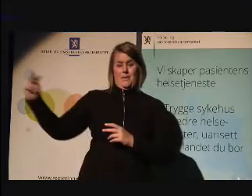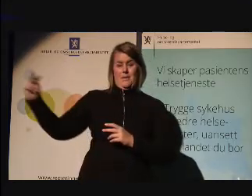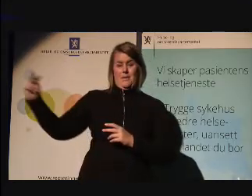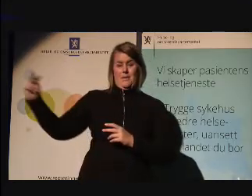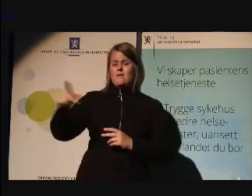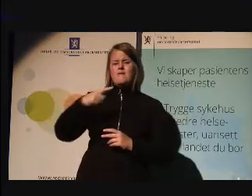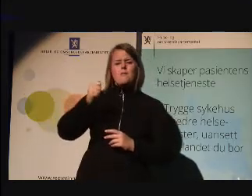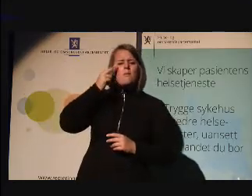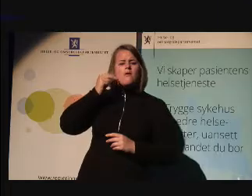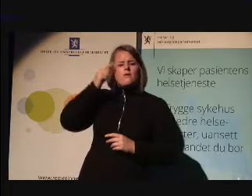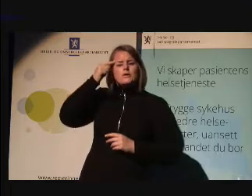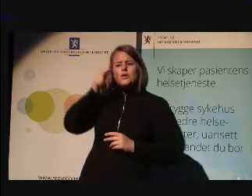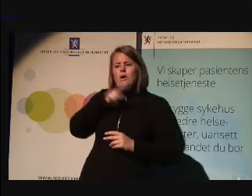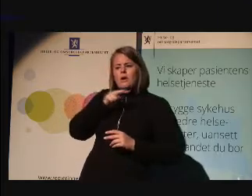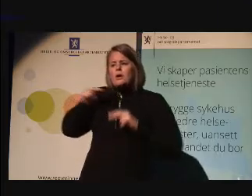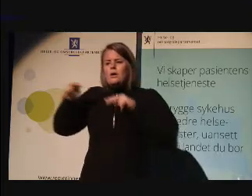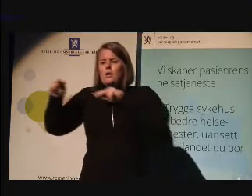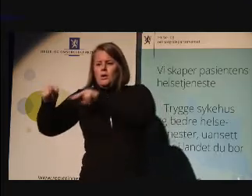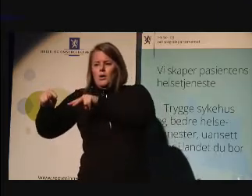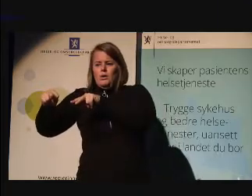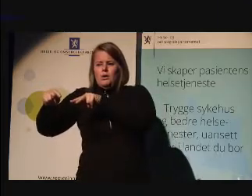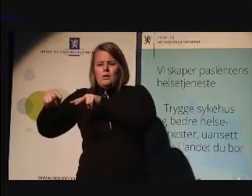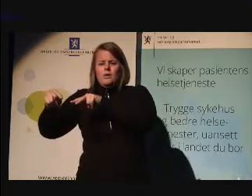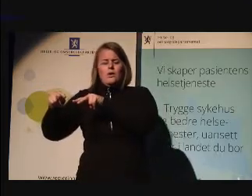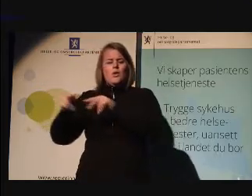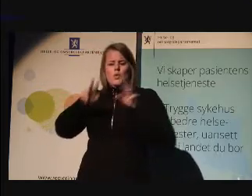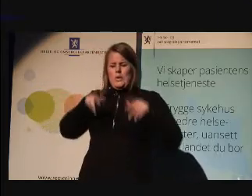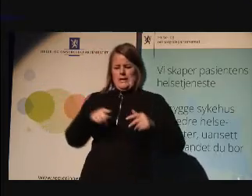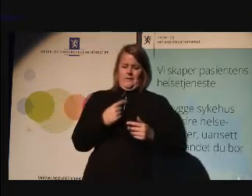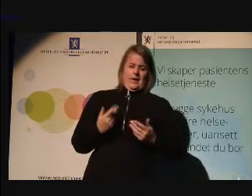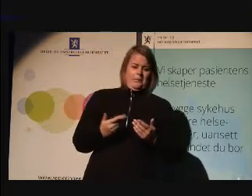behandler, eller vi er tilsynsmyndighet, eller hva vi er,